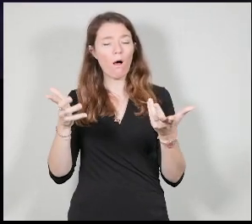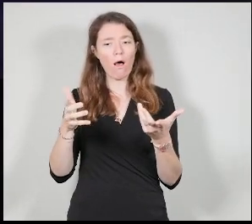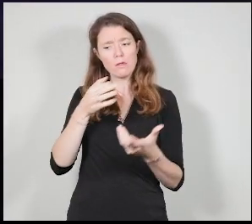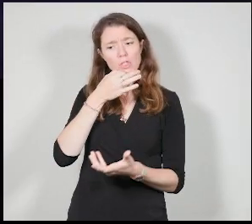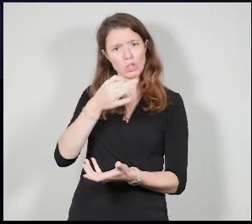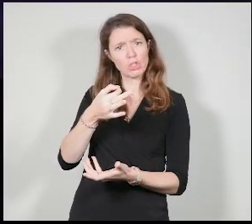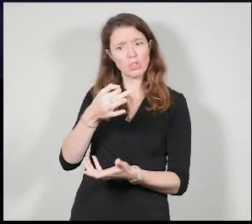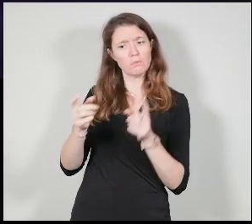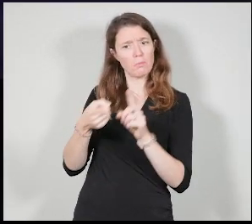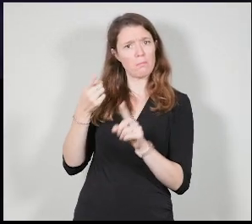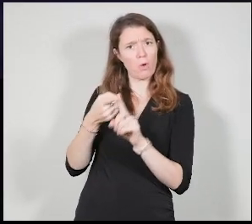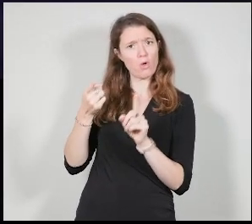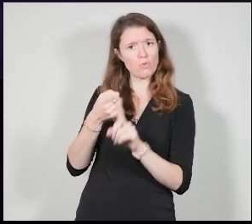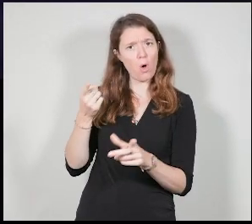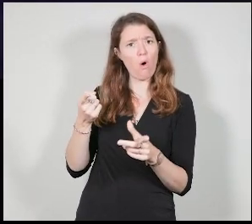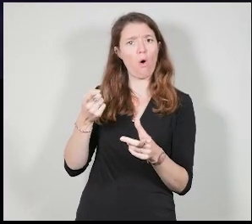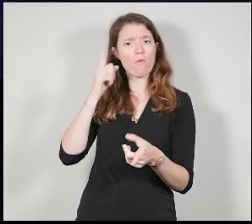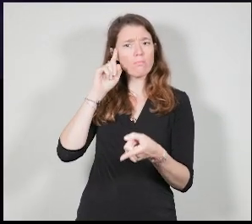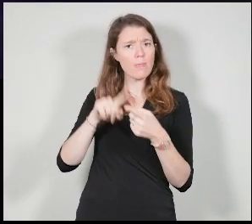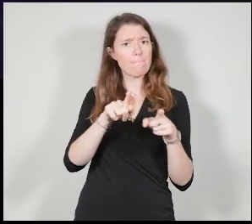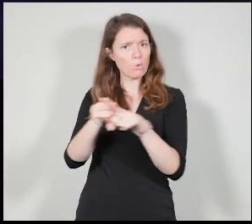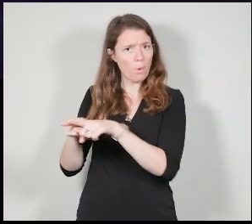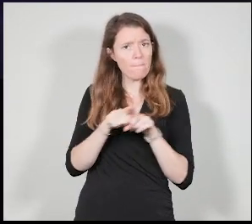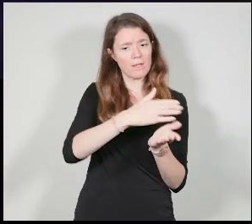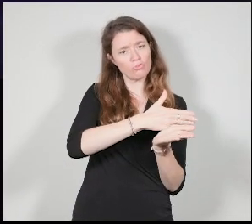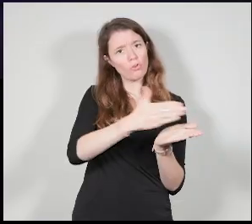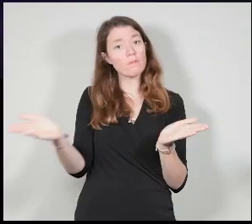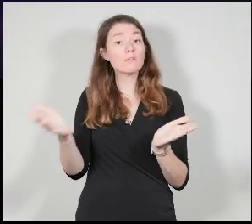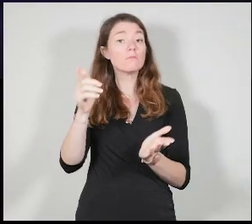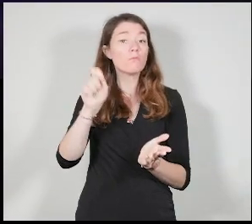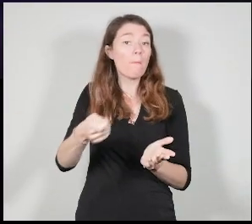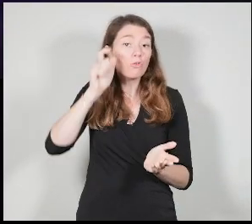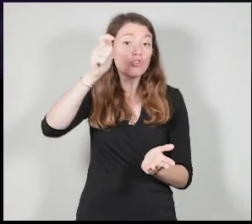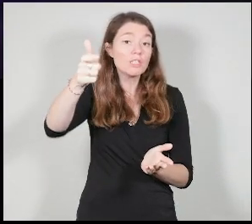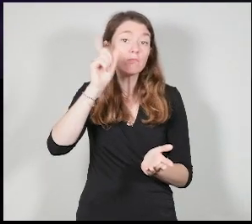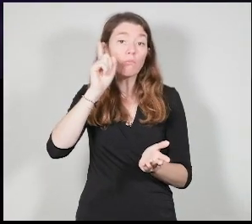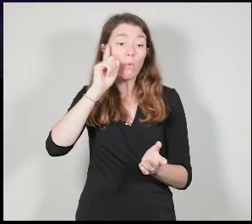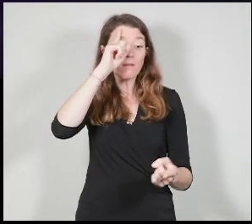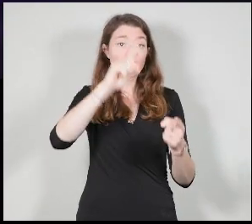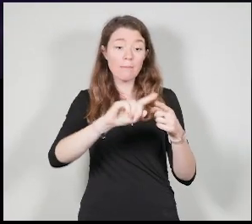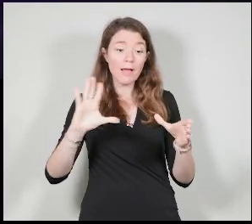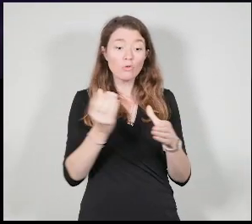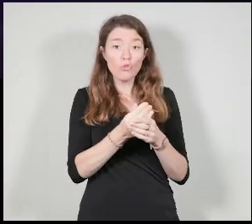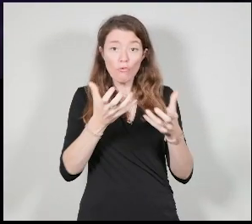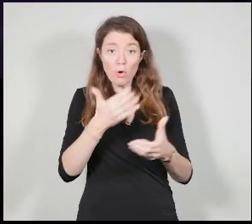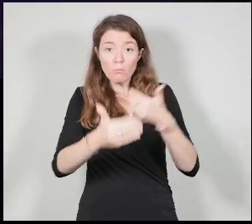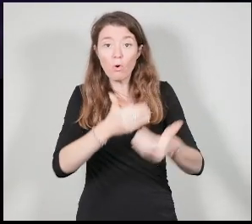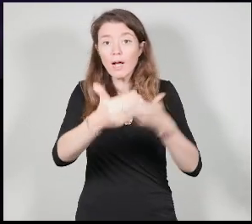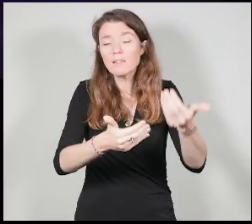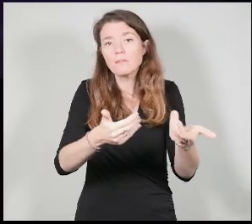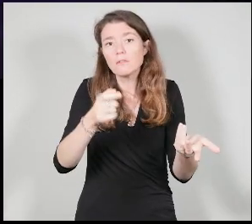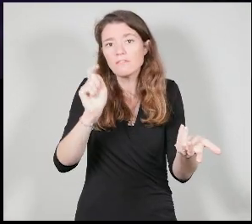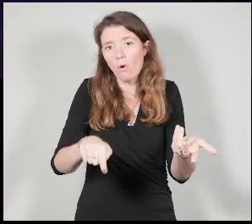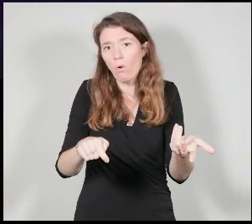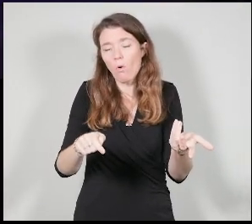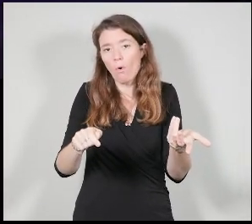l'importance des aspects communs et transversaux. Ce qui est logique, puisqu'on ne peut pas avancer la thématique de l'inclusion et sans que